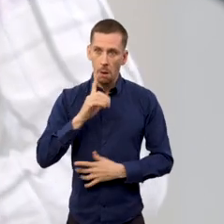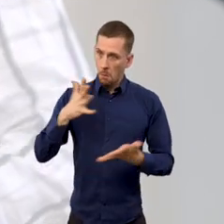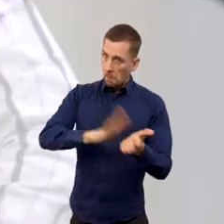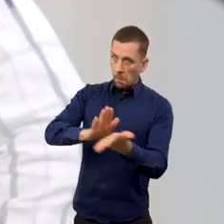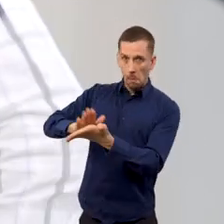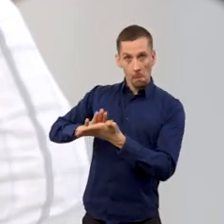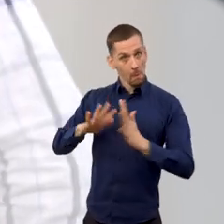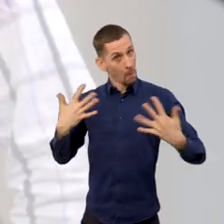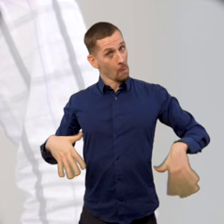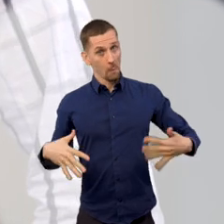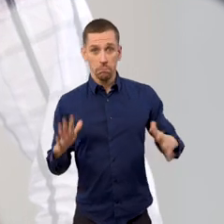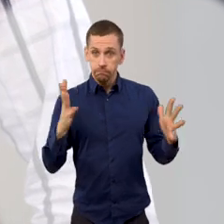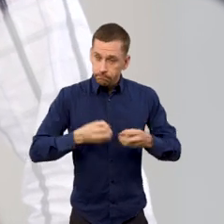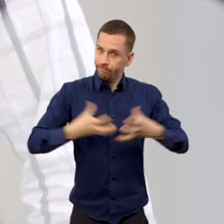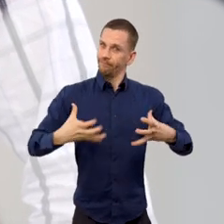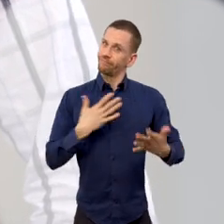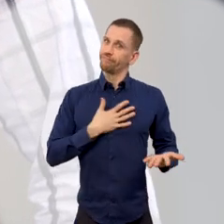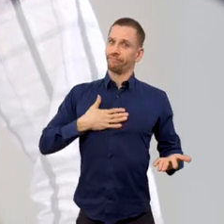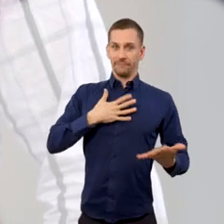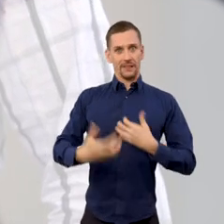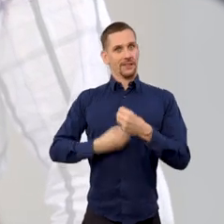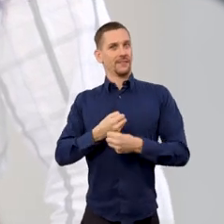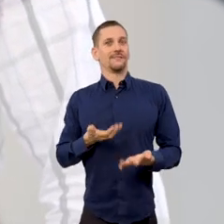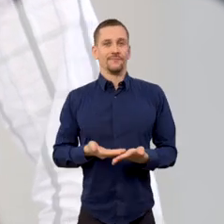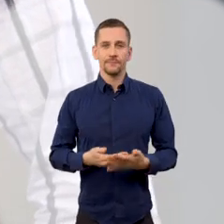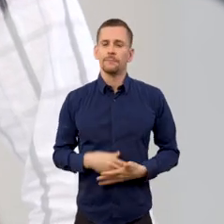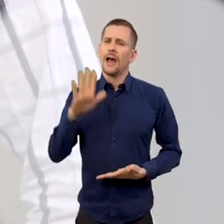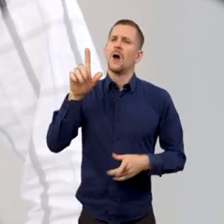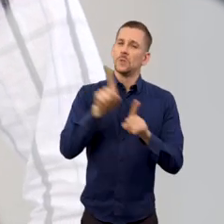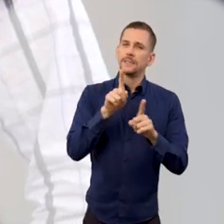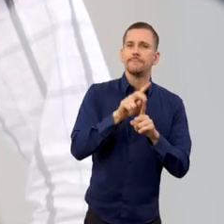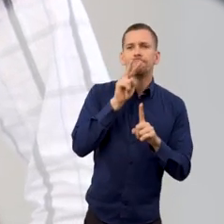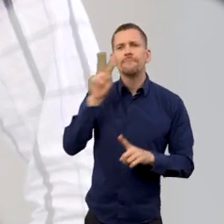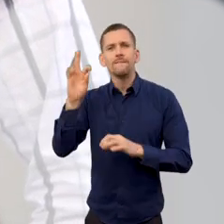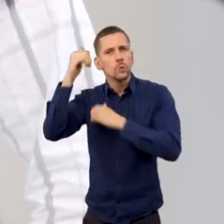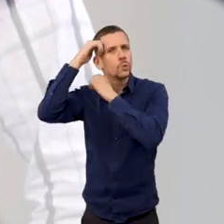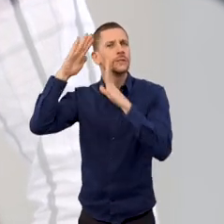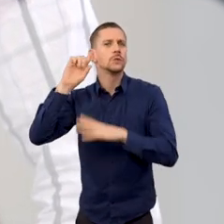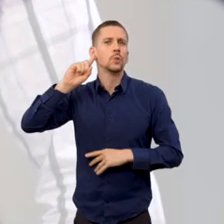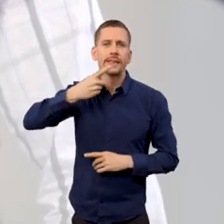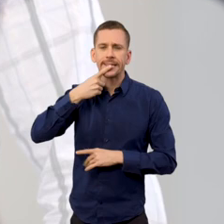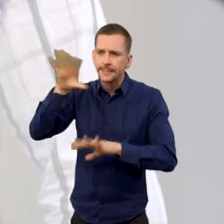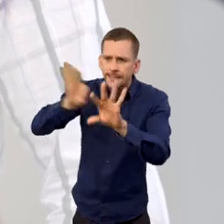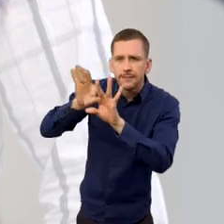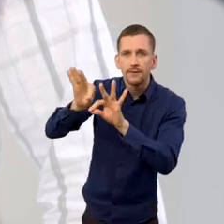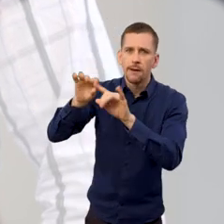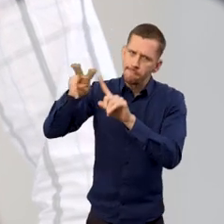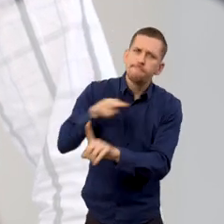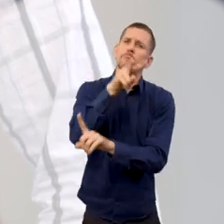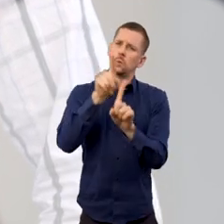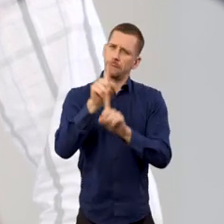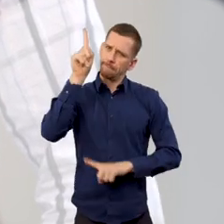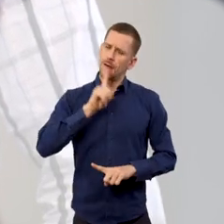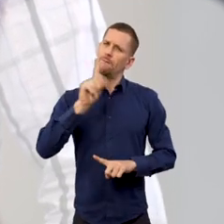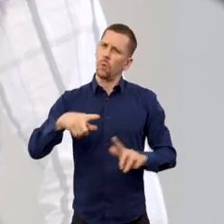on s'auto-congratule, n'est-ce pas? Mais ouais, absolument, nous, après, au-delà de la question de la surdité, on va travailler justement sur la question